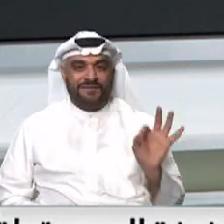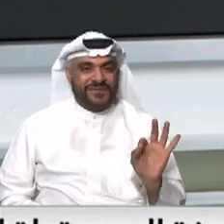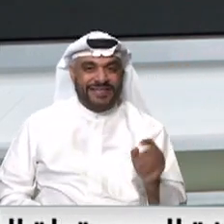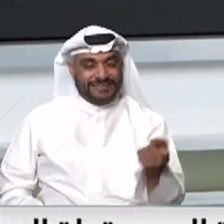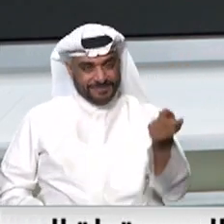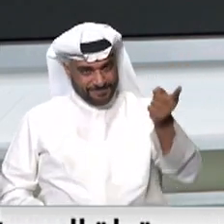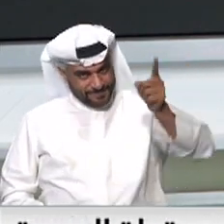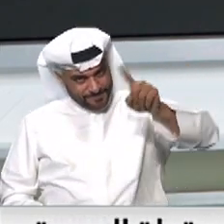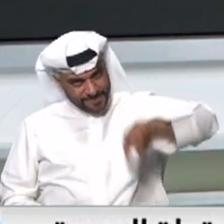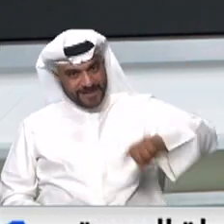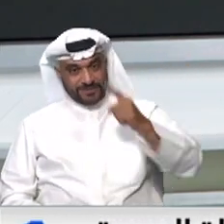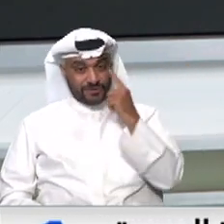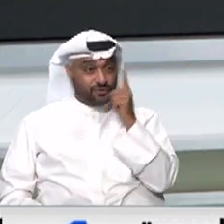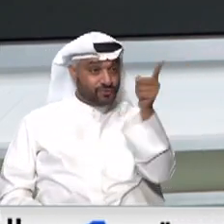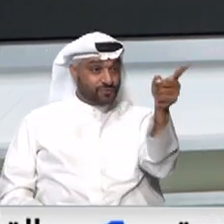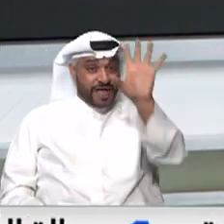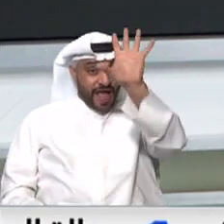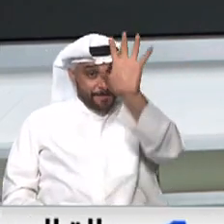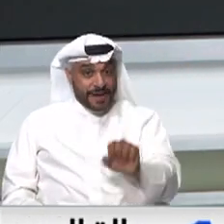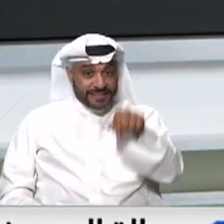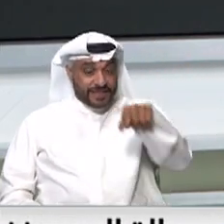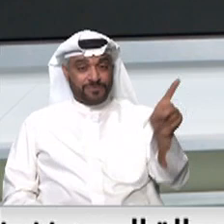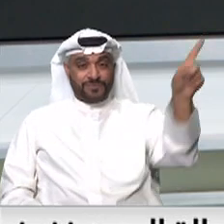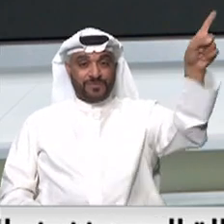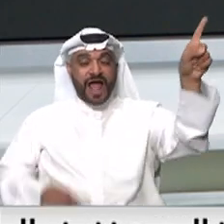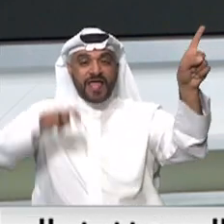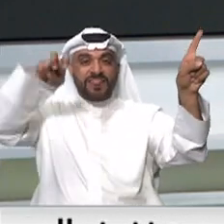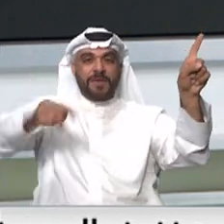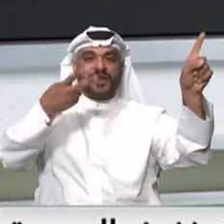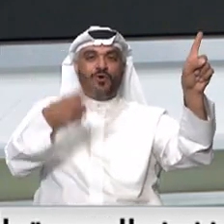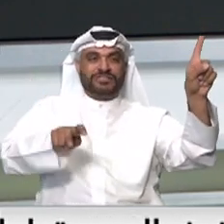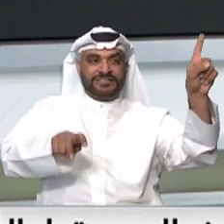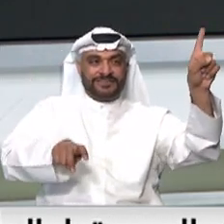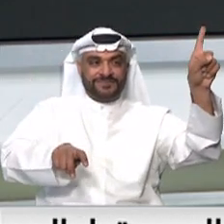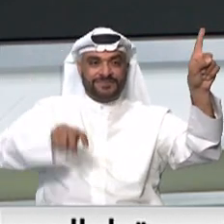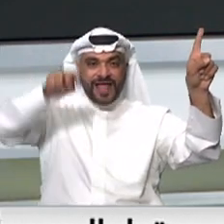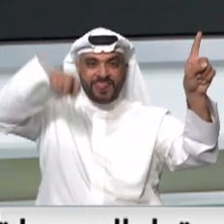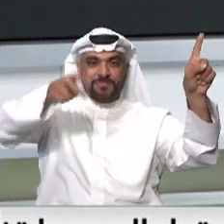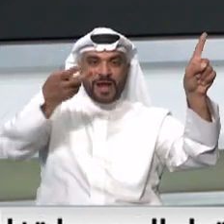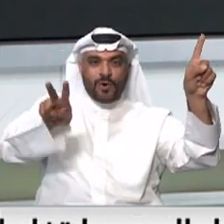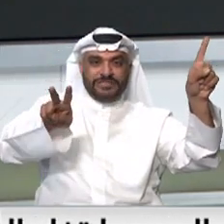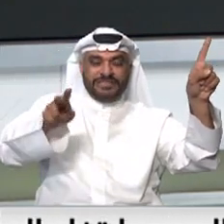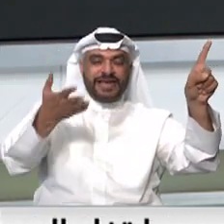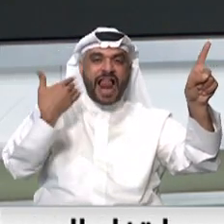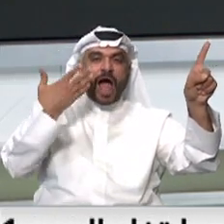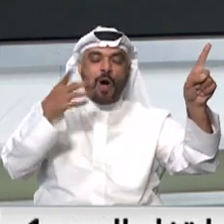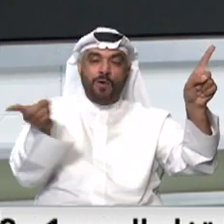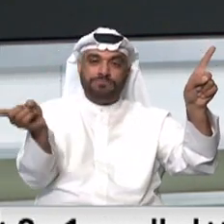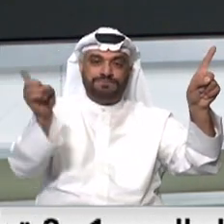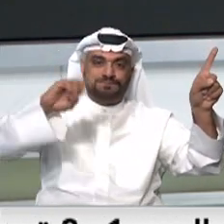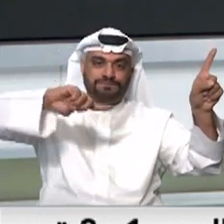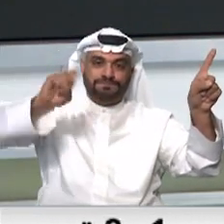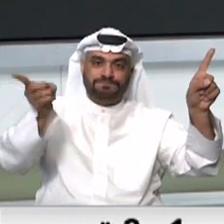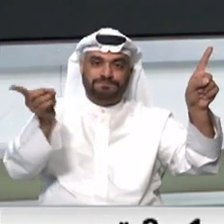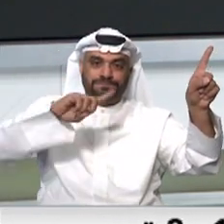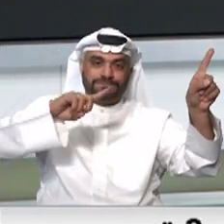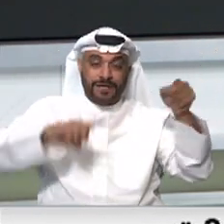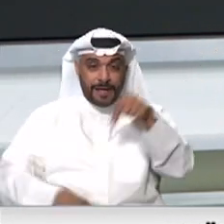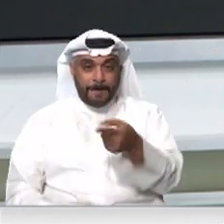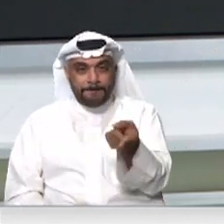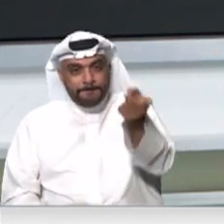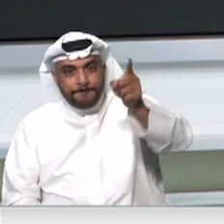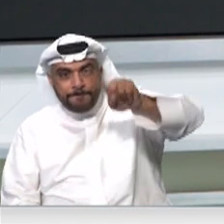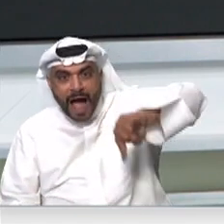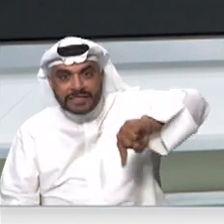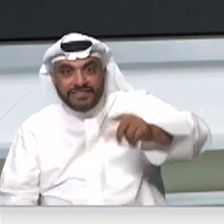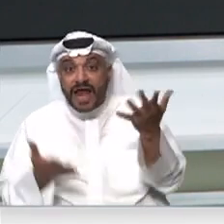الغد كاحد اقصى سرعه الرياح اليوم تصل الى 28 م في الساعه شماليه غربيه الى متقلبه الاتجاه باكر باذن الله الهواء راح